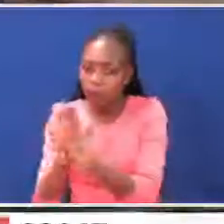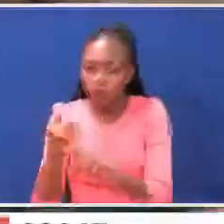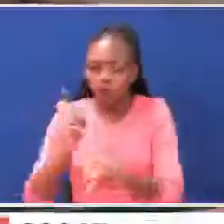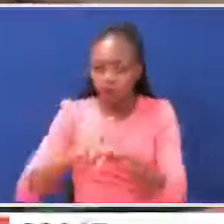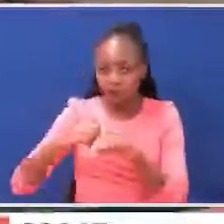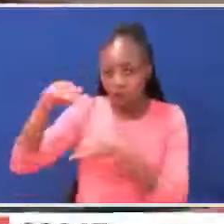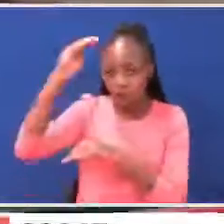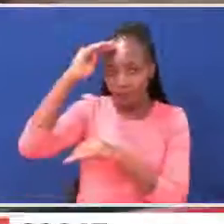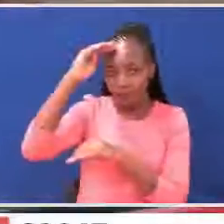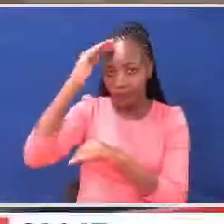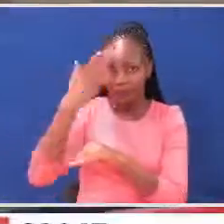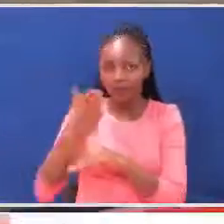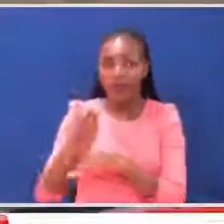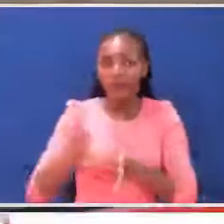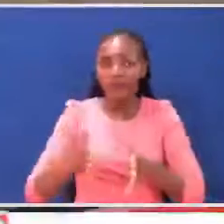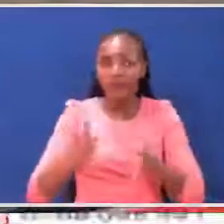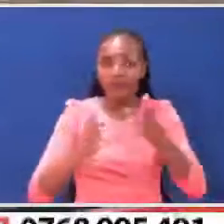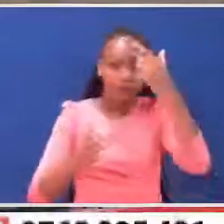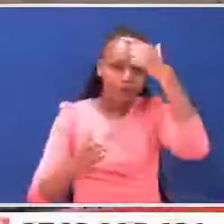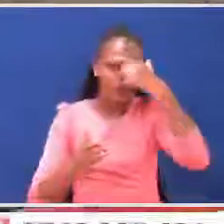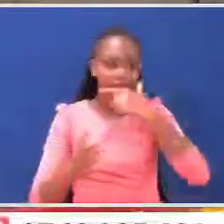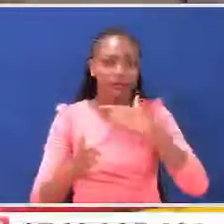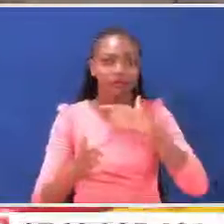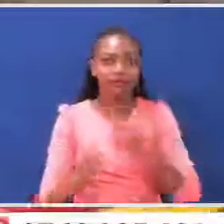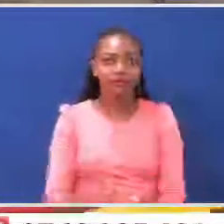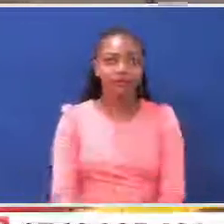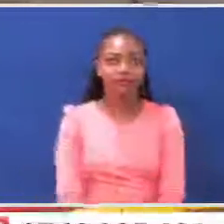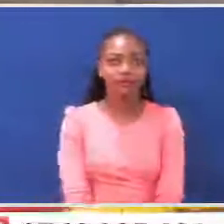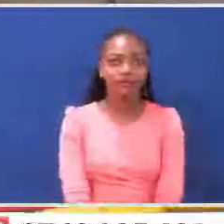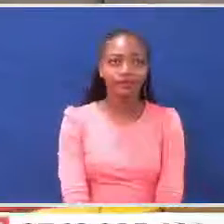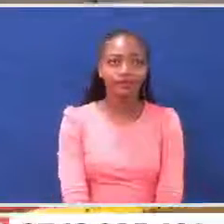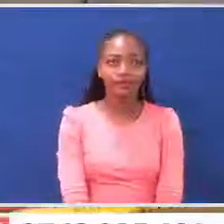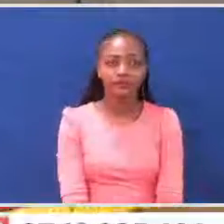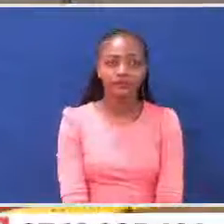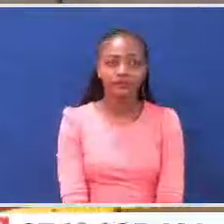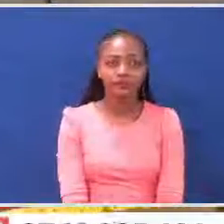klabu moja katika barabara kuu ya Thika. Mumbichege,